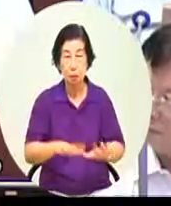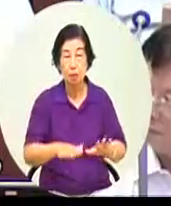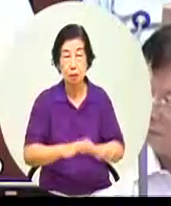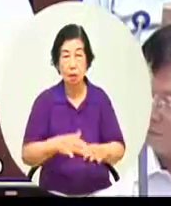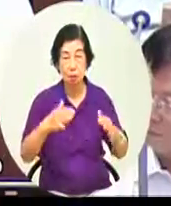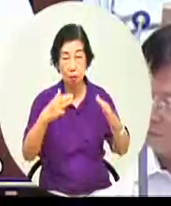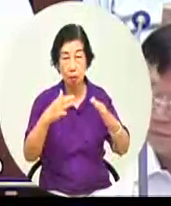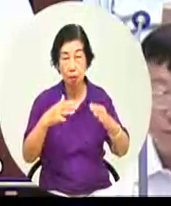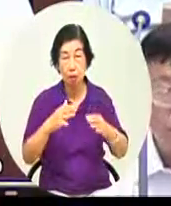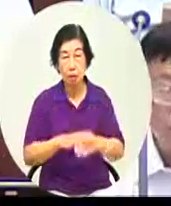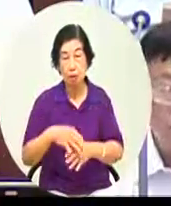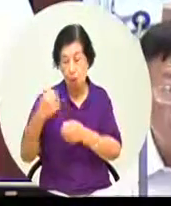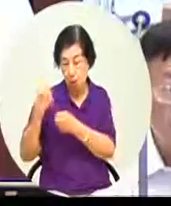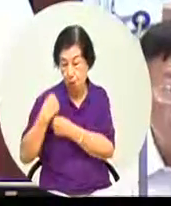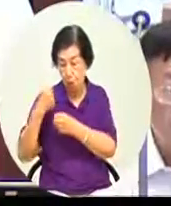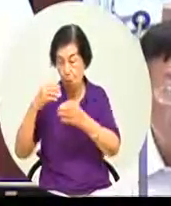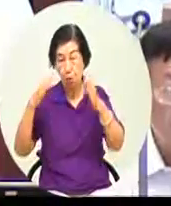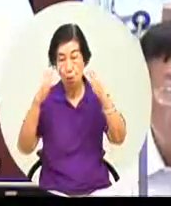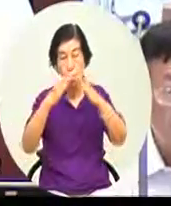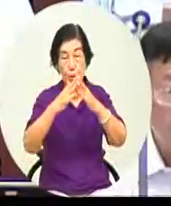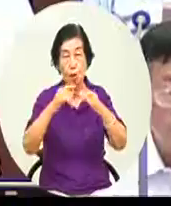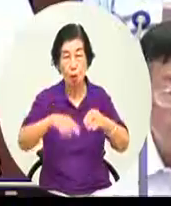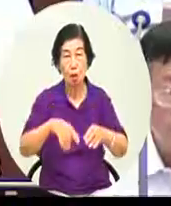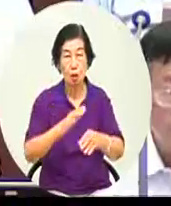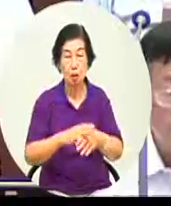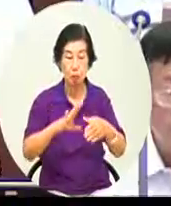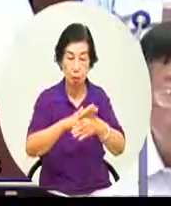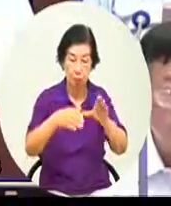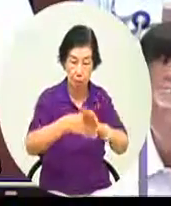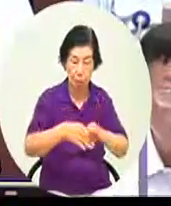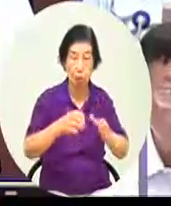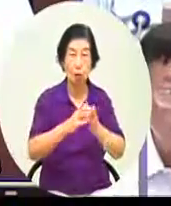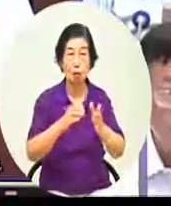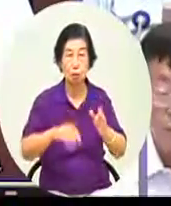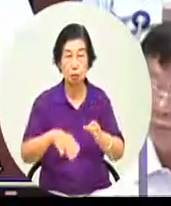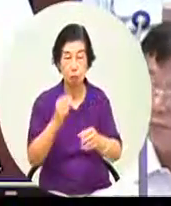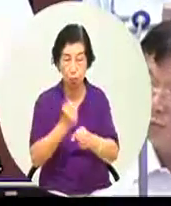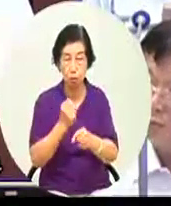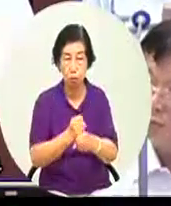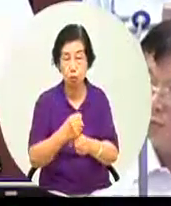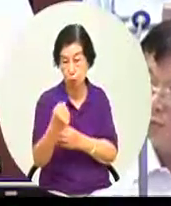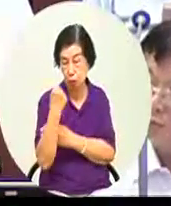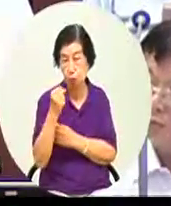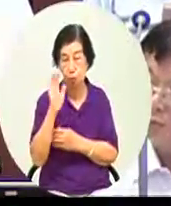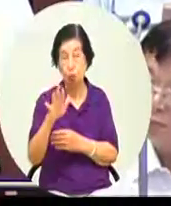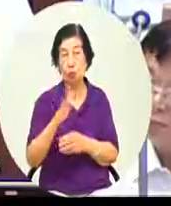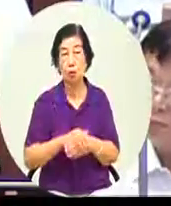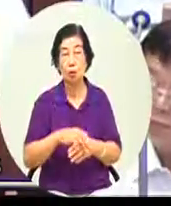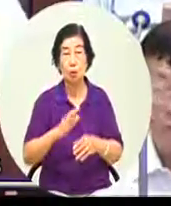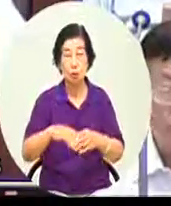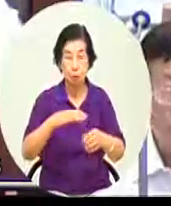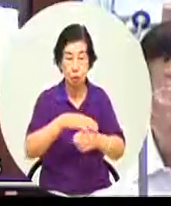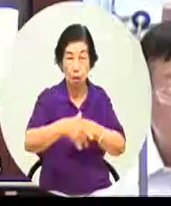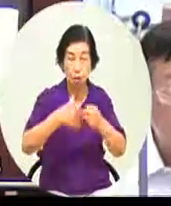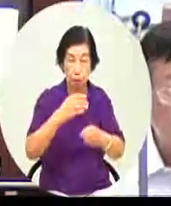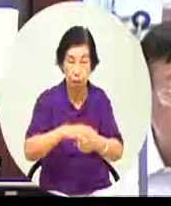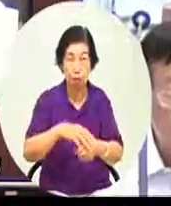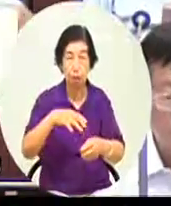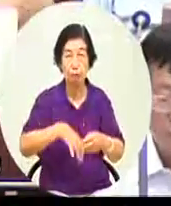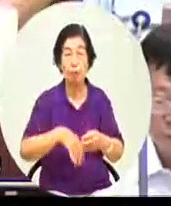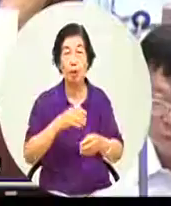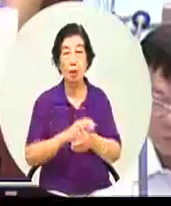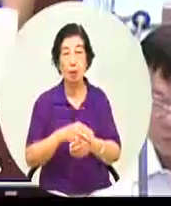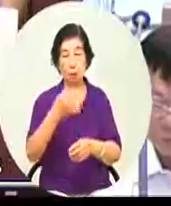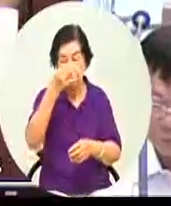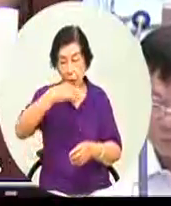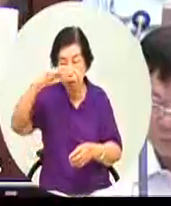留的部分呢，文化局其实做了蛮多的努力的，所以我们在黄埔新村，包括我们这个凤山前的这个明德训练班，整个